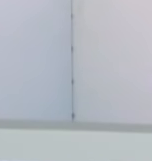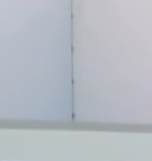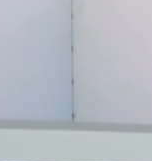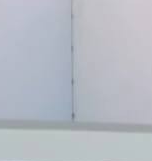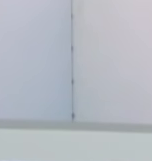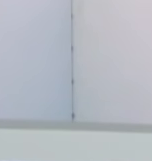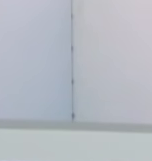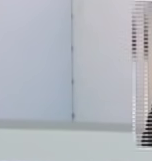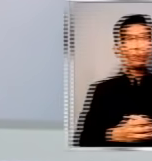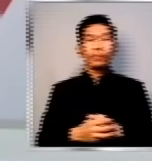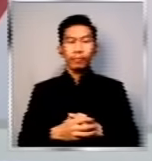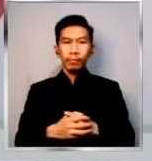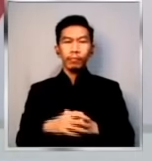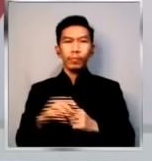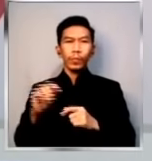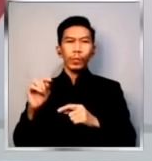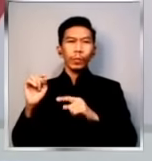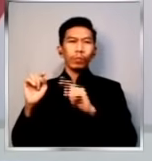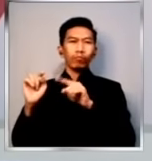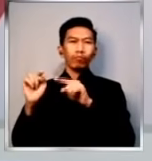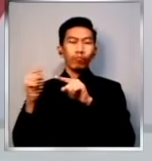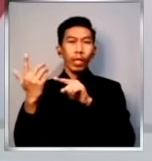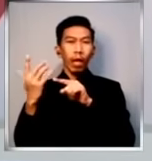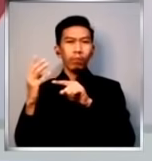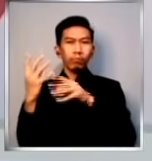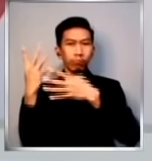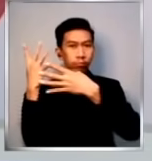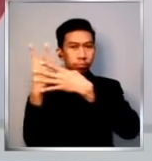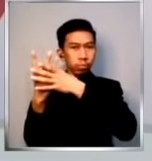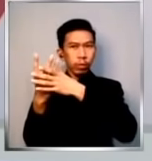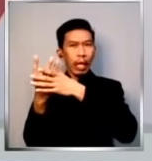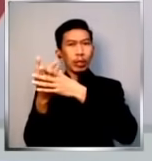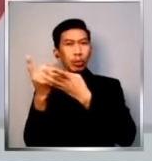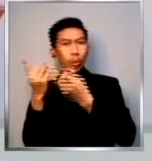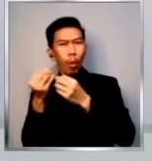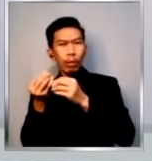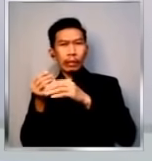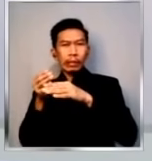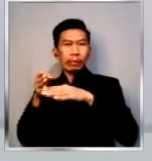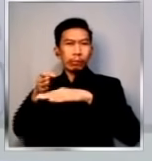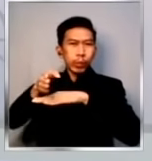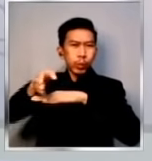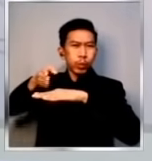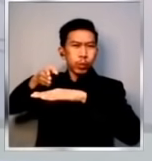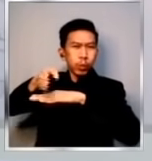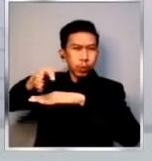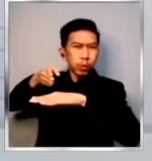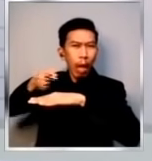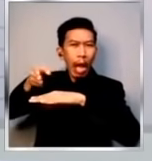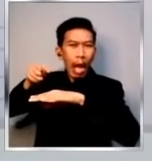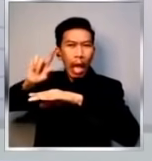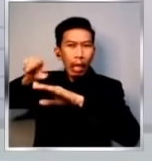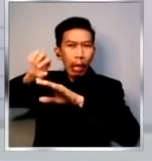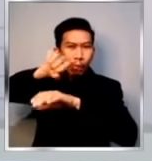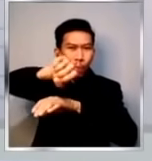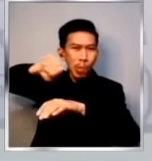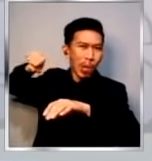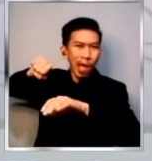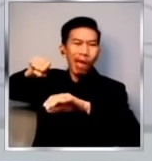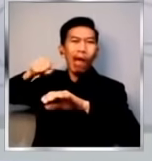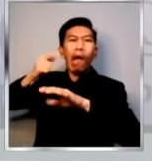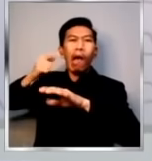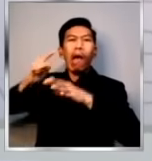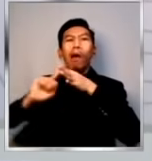Unti-unting nilagari ang selda kaya nakapuga ang apat na bilanggo ng Galas Police Station sa Quezon City. Ang bantay na